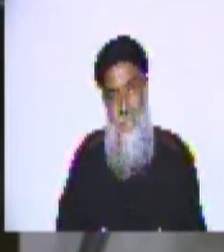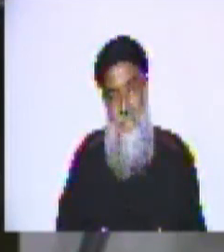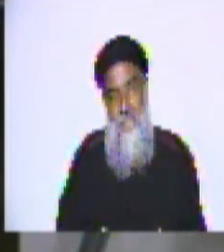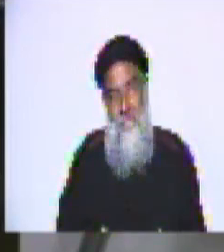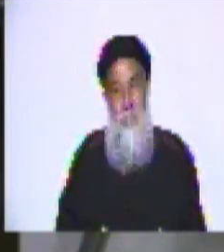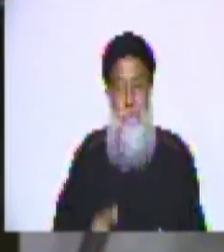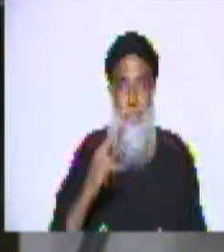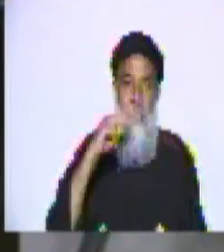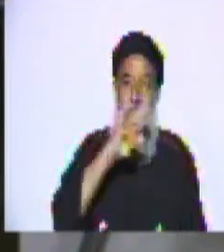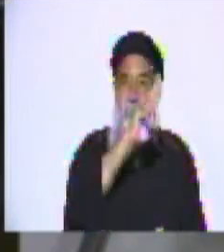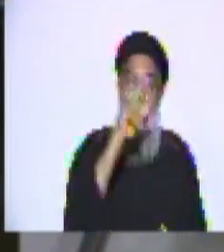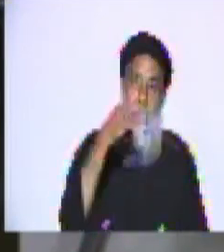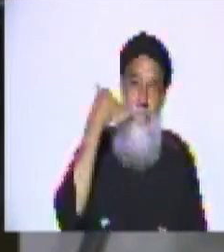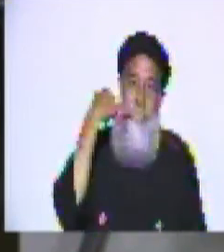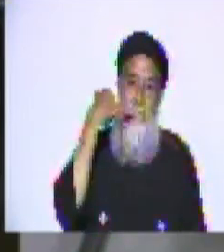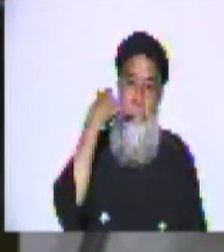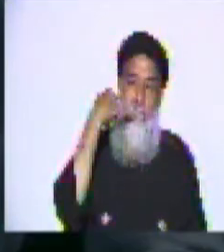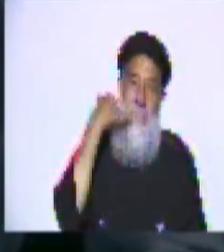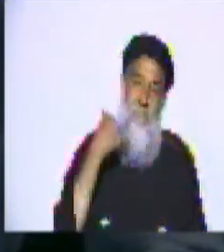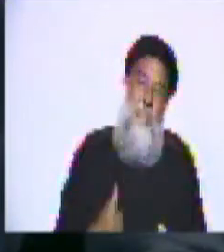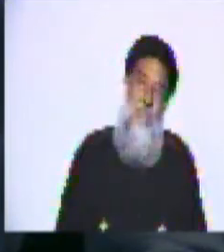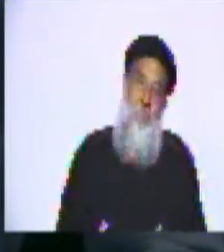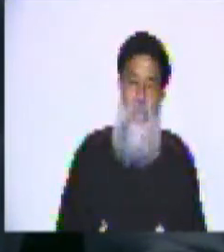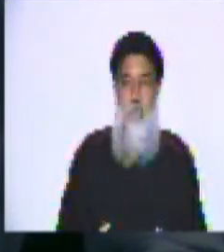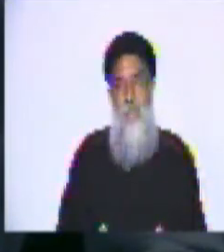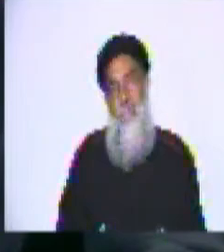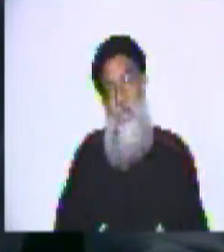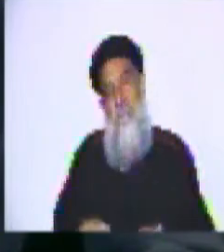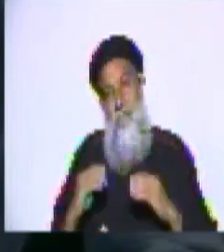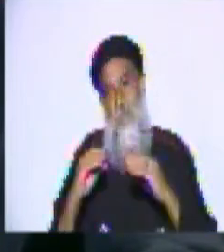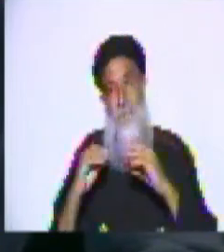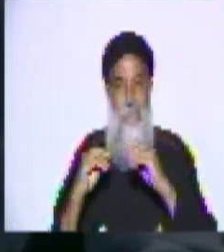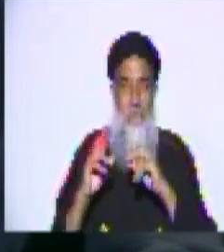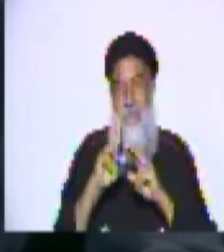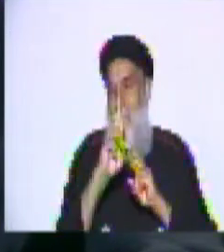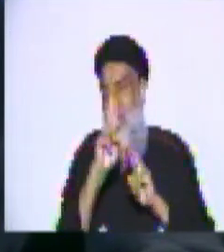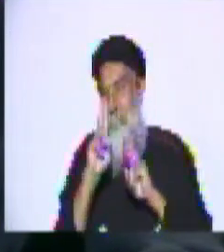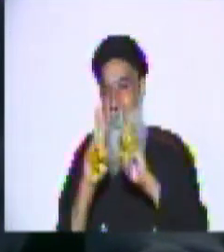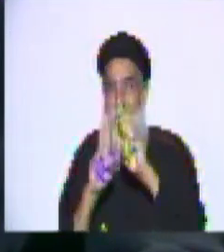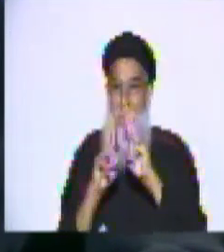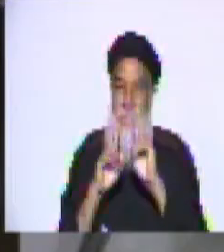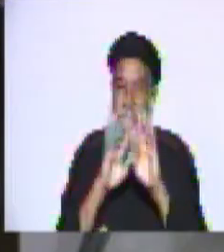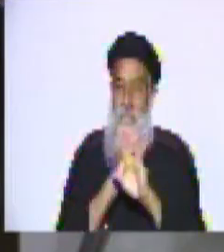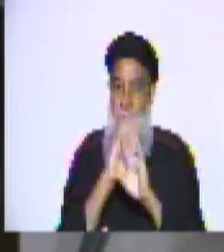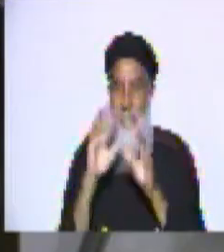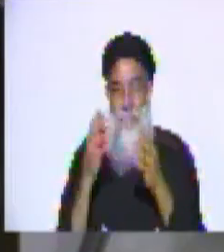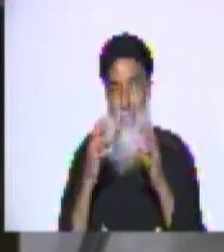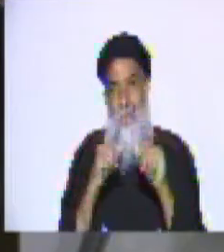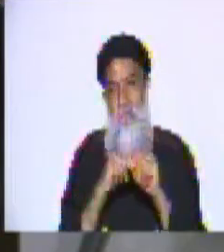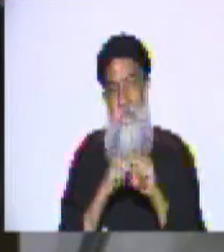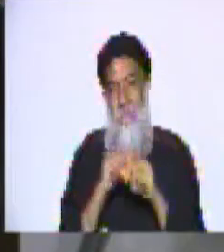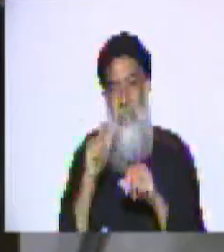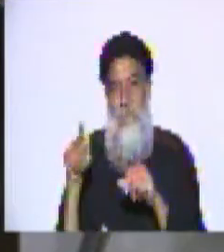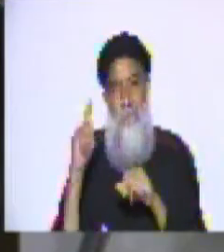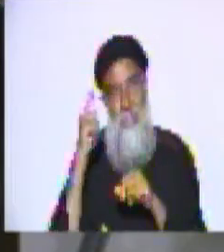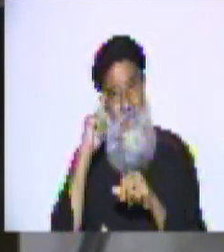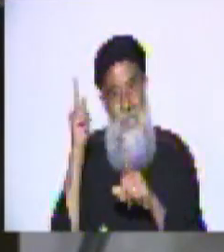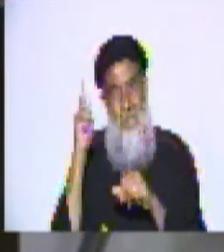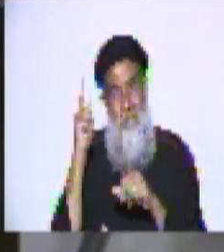سيدنا كان سؤاله الثاني، هل ممكن يناقش العقيدة بتاعته مع الآخر؟ ما هو الخوف انه ما يكونش